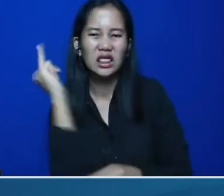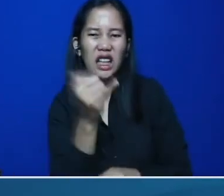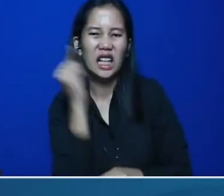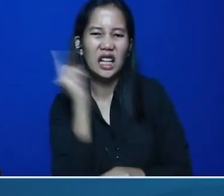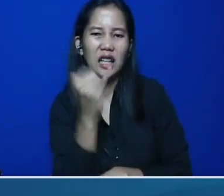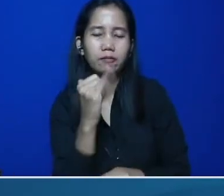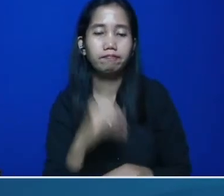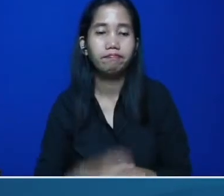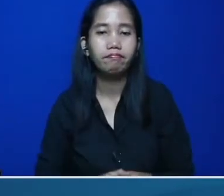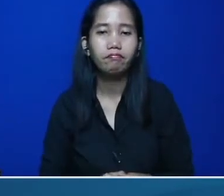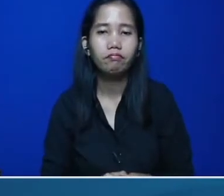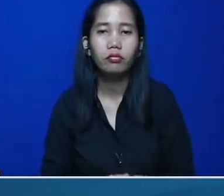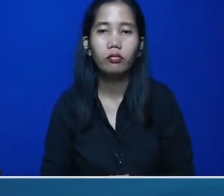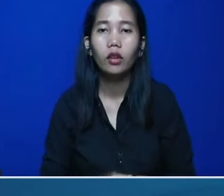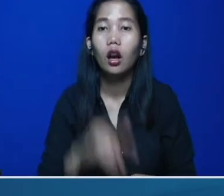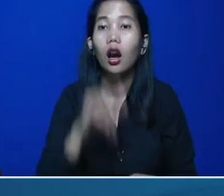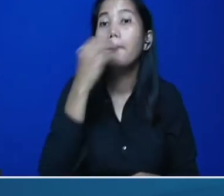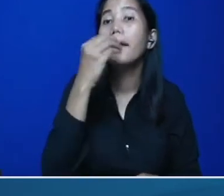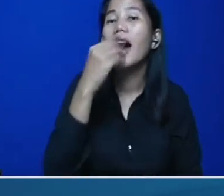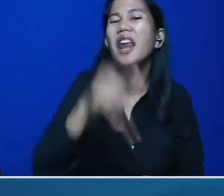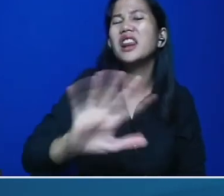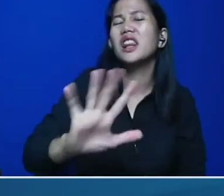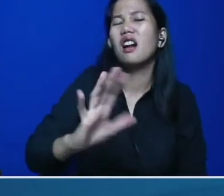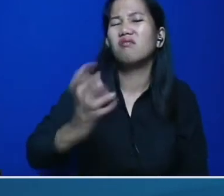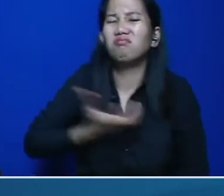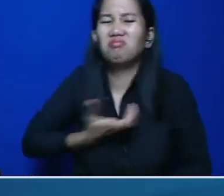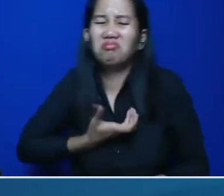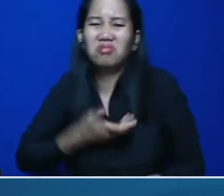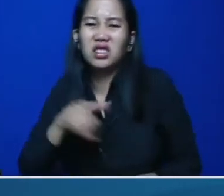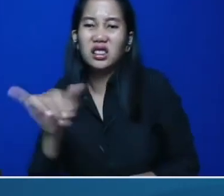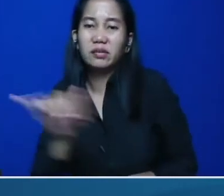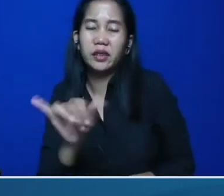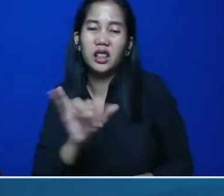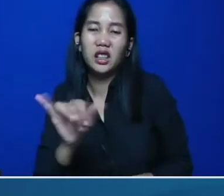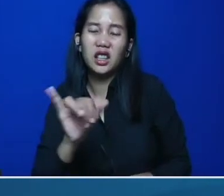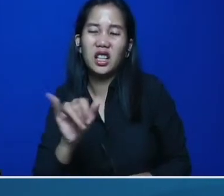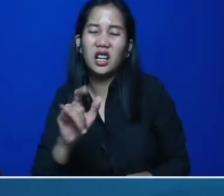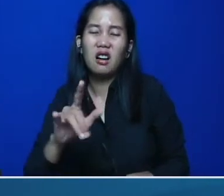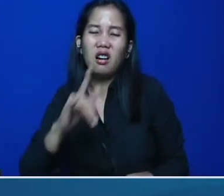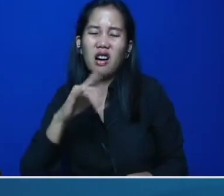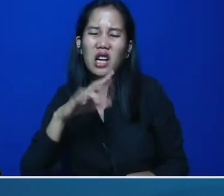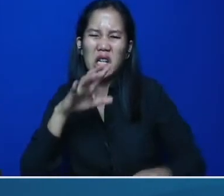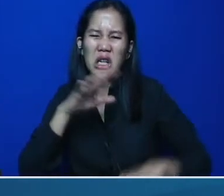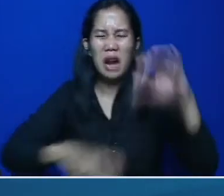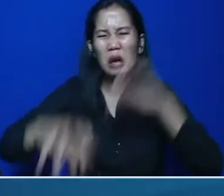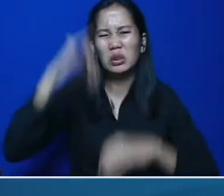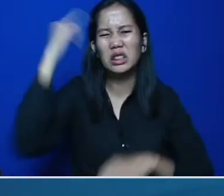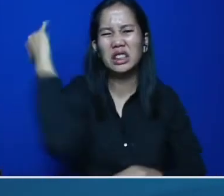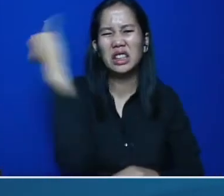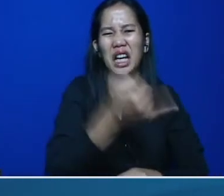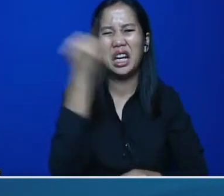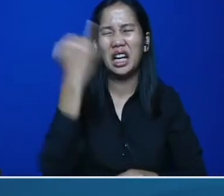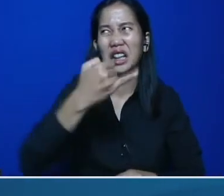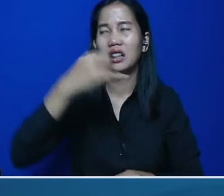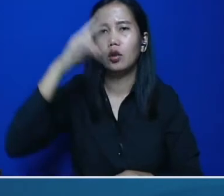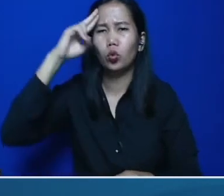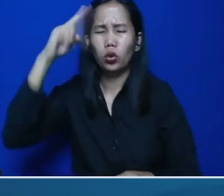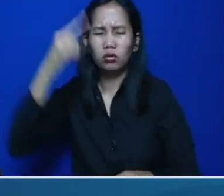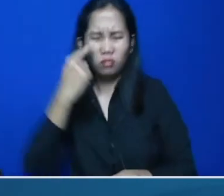sama dengan melakukan yang jahat di mata tuhan untuk apa kita makan makanan yang